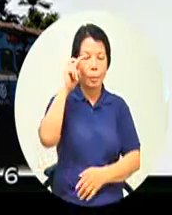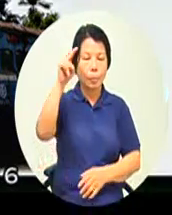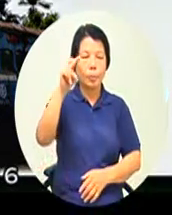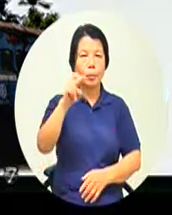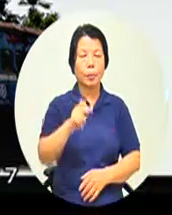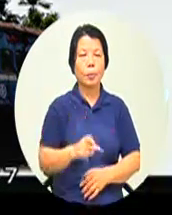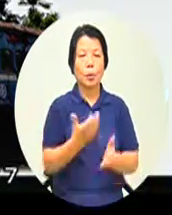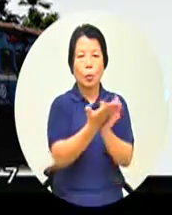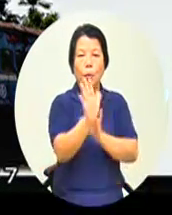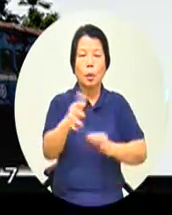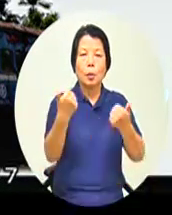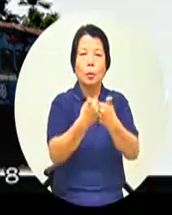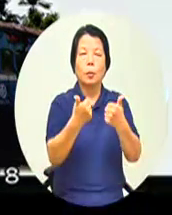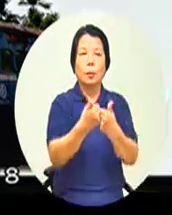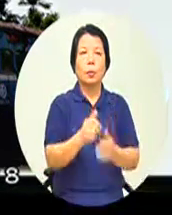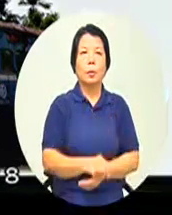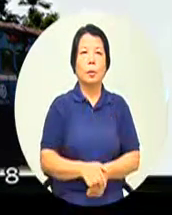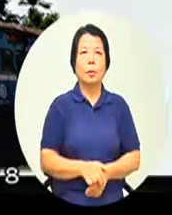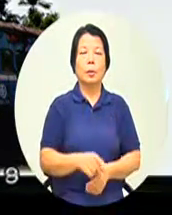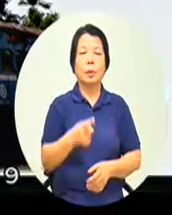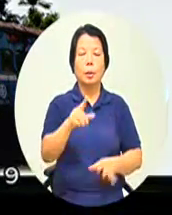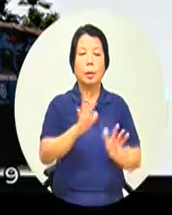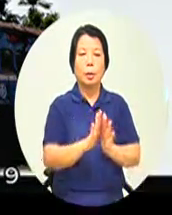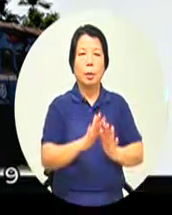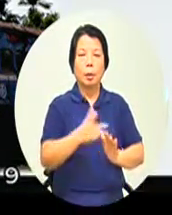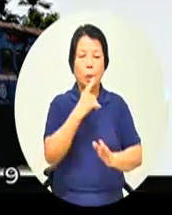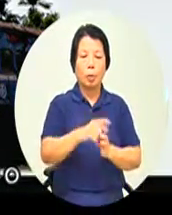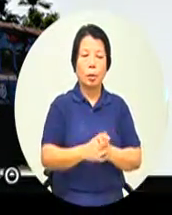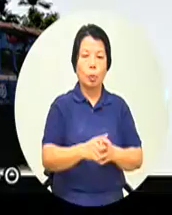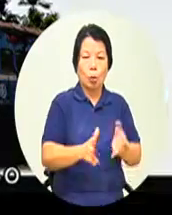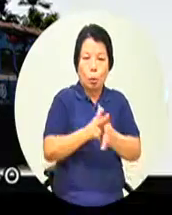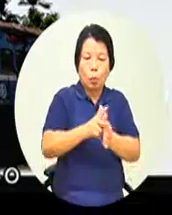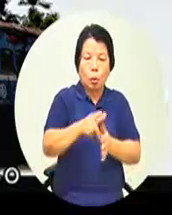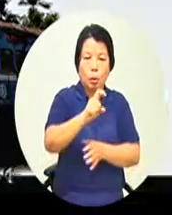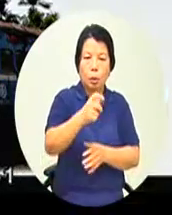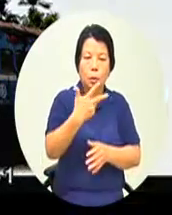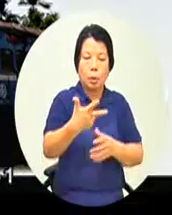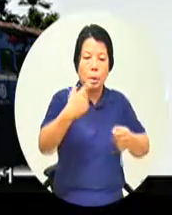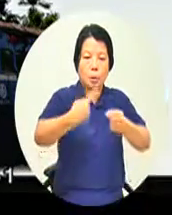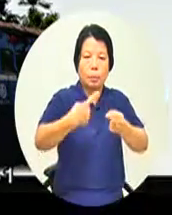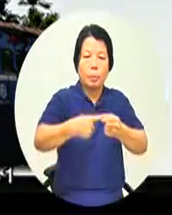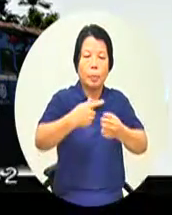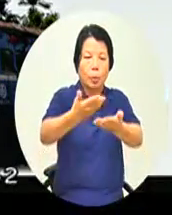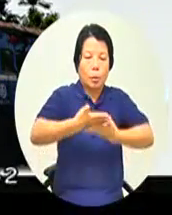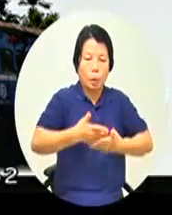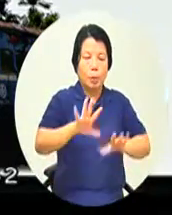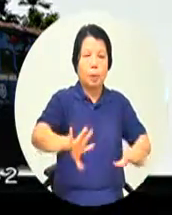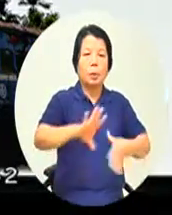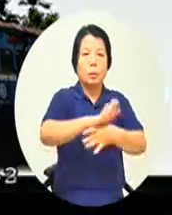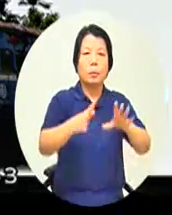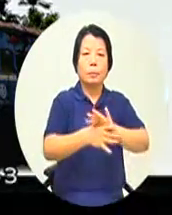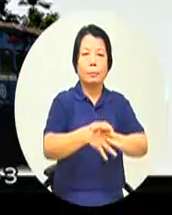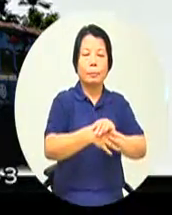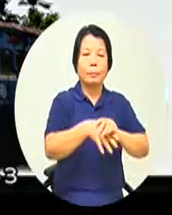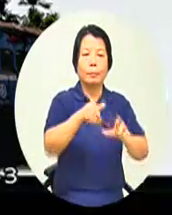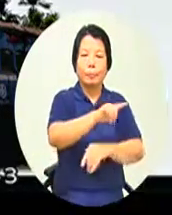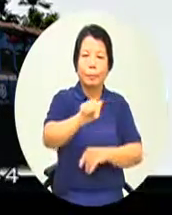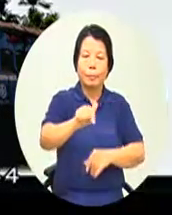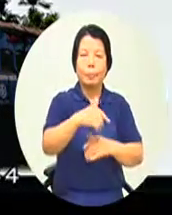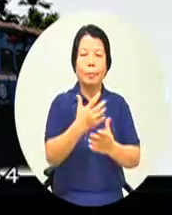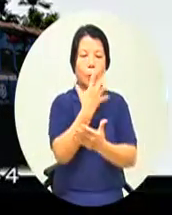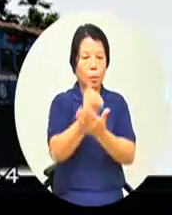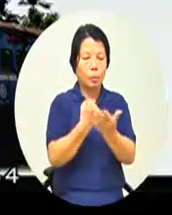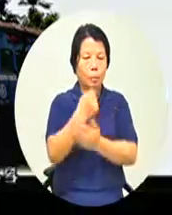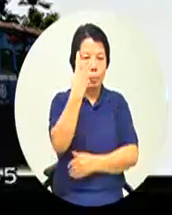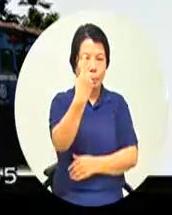日本时代台湾博览会那时候引进了一个17米的一个客车，这已经被登录为文化资产，在这里他也收藏了一